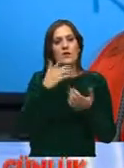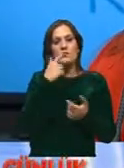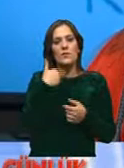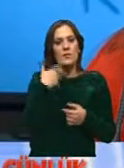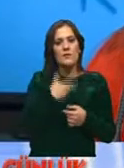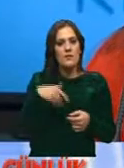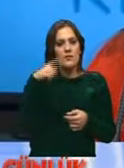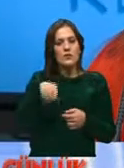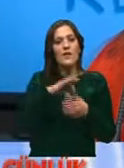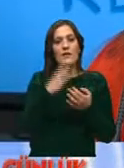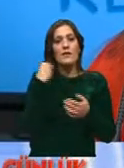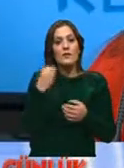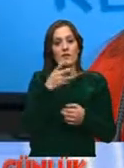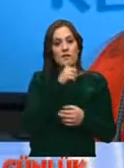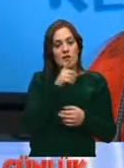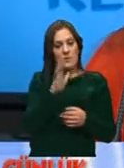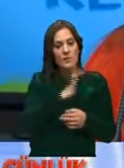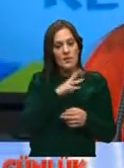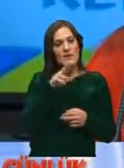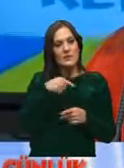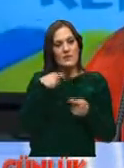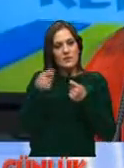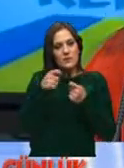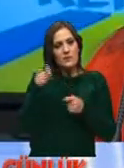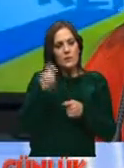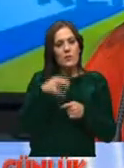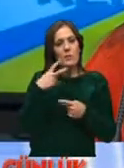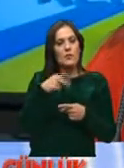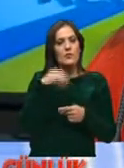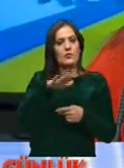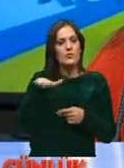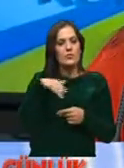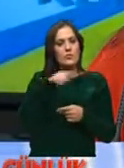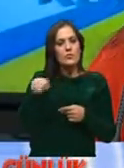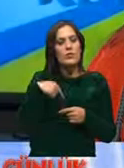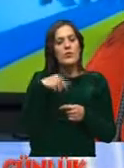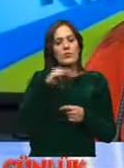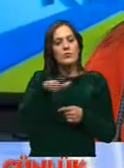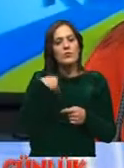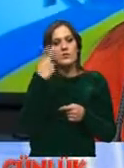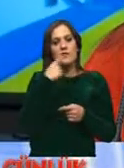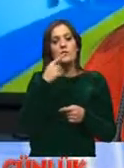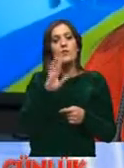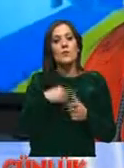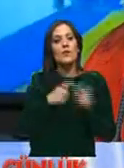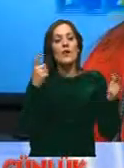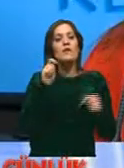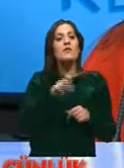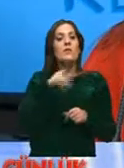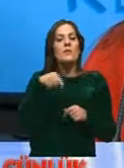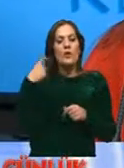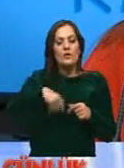söylemeyi seviyorsun? Ne de güzel sesin varmış senin diyebilirler çocuklarına. Ya. Çünkü çocuklar şarkı söylemeden geliştiremezler